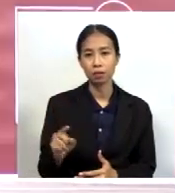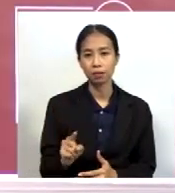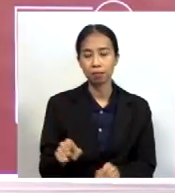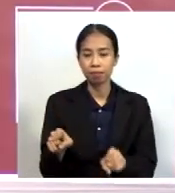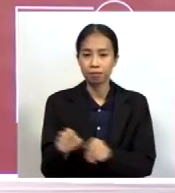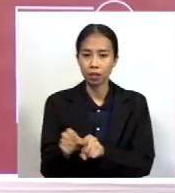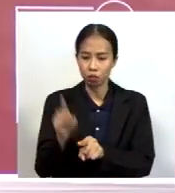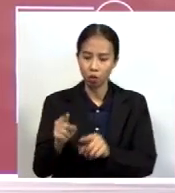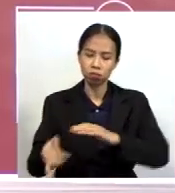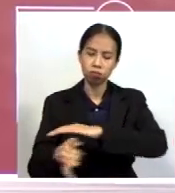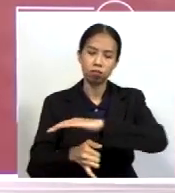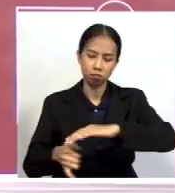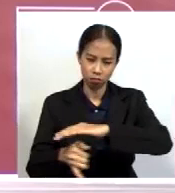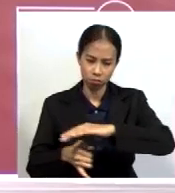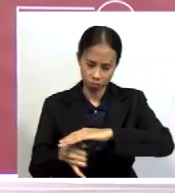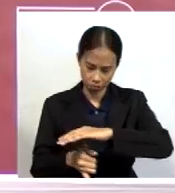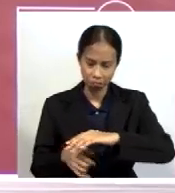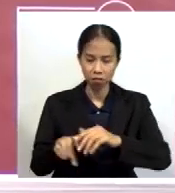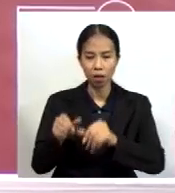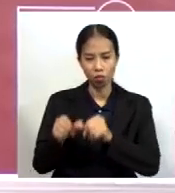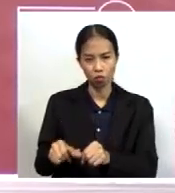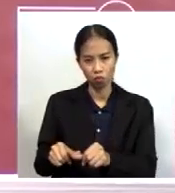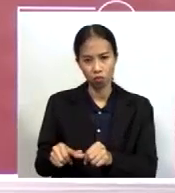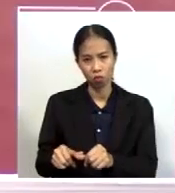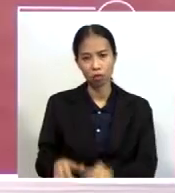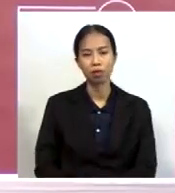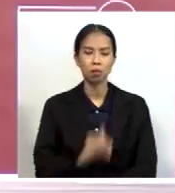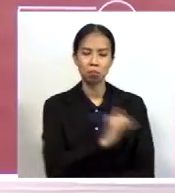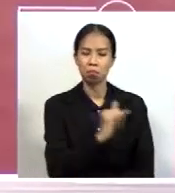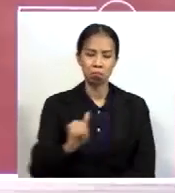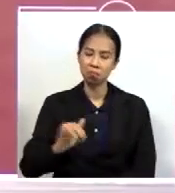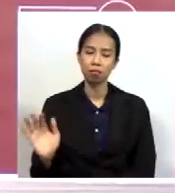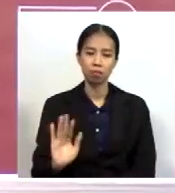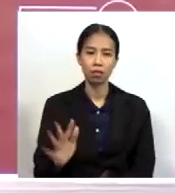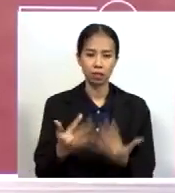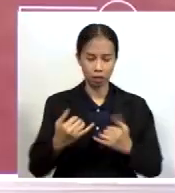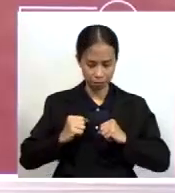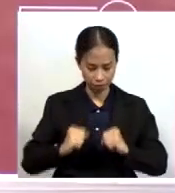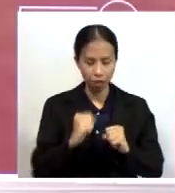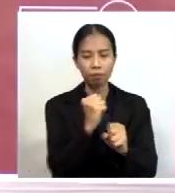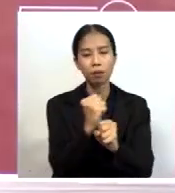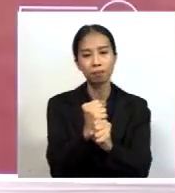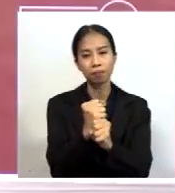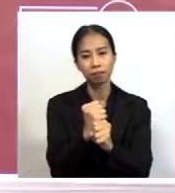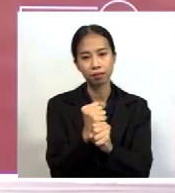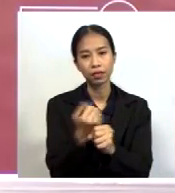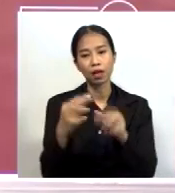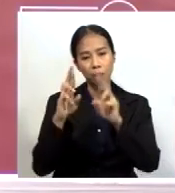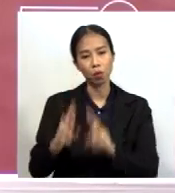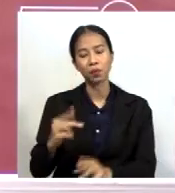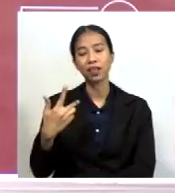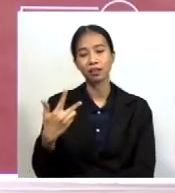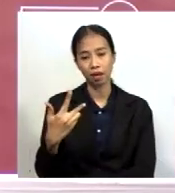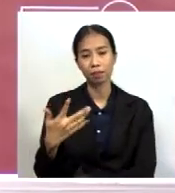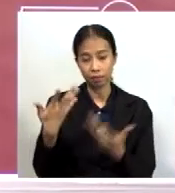ทั้งโฮมแล้วก็ทั้งในเรื่องของสเตททั้งในเรื่องโลคอลซึ่งเราพยายามปรับอยู่ทั้ง3ระบบนะครับแล้ว